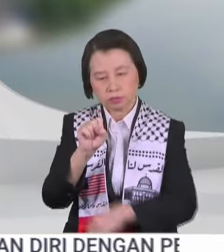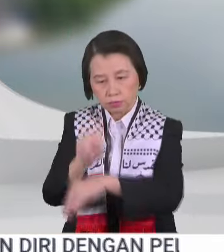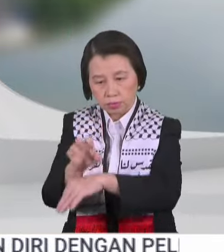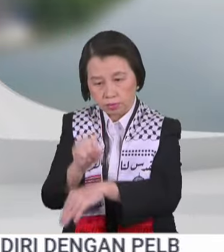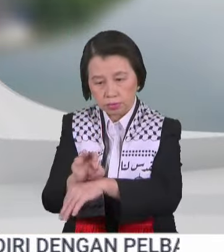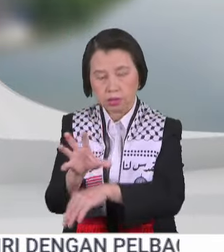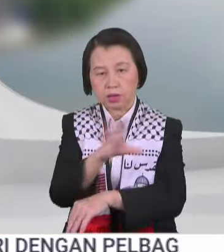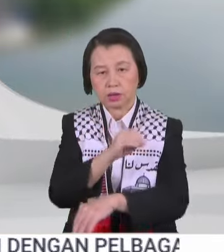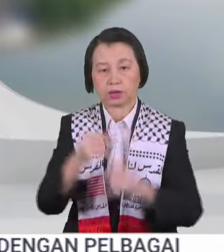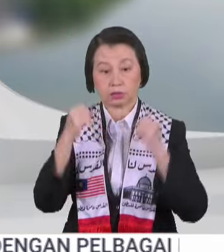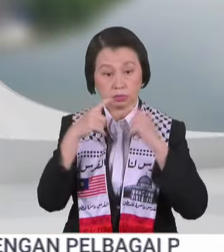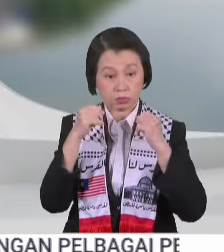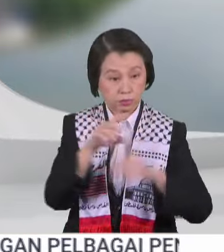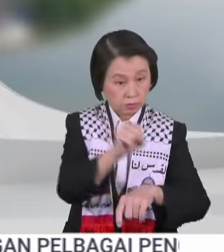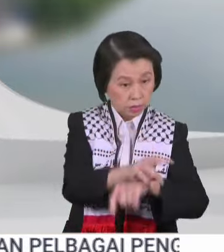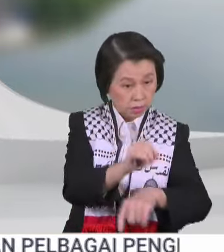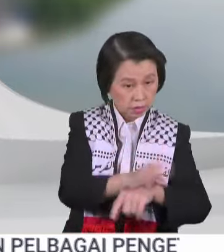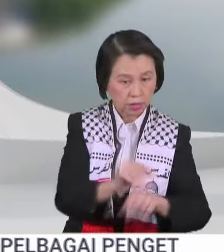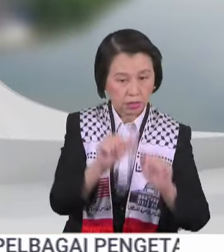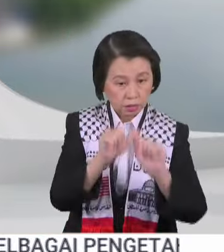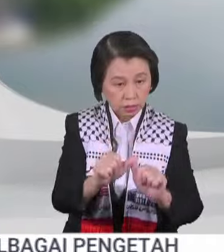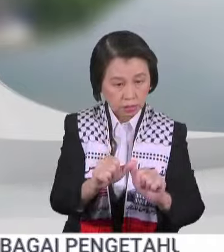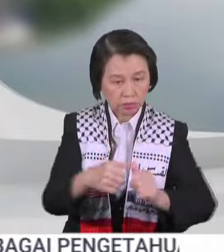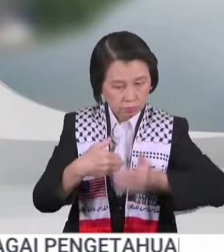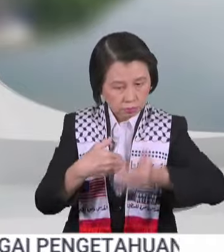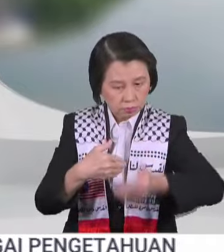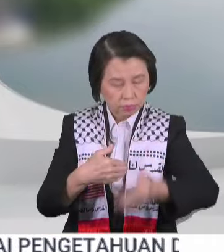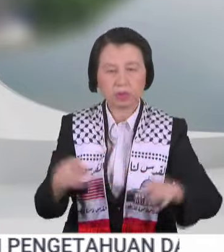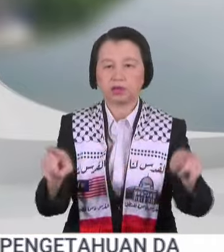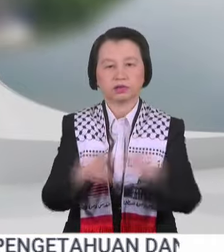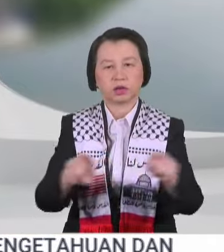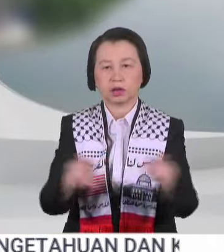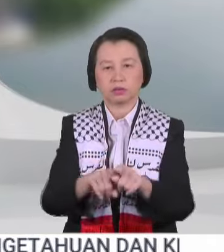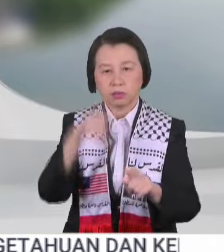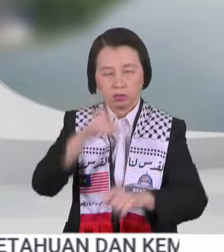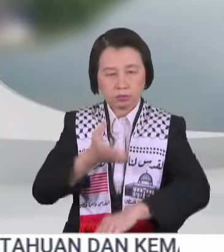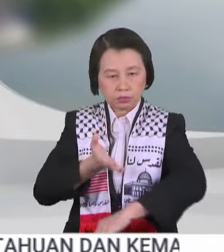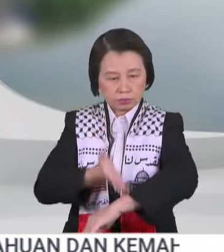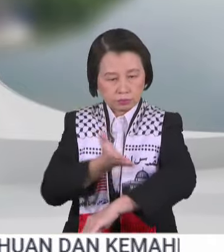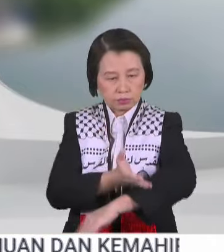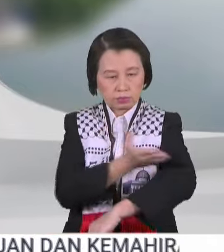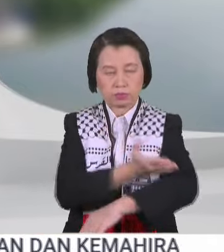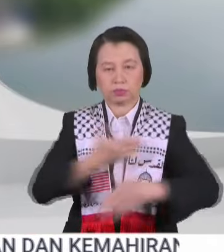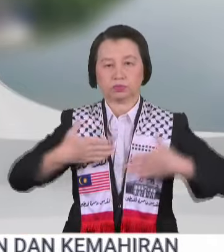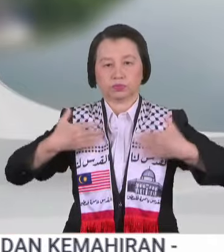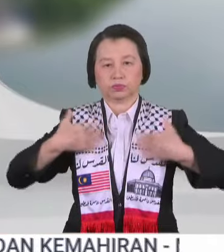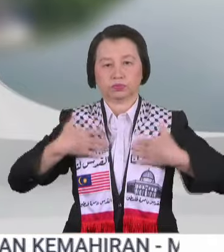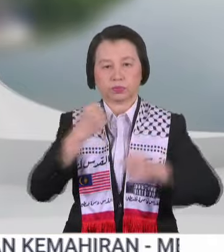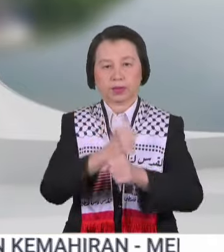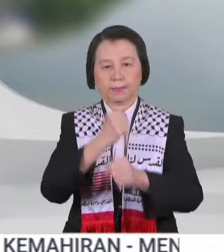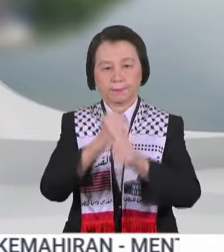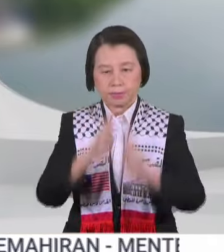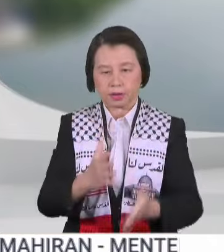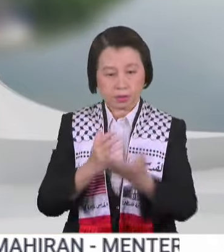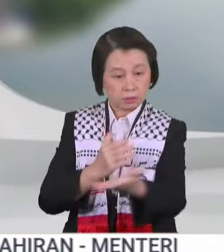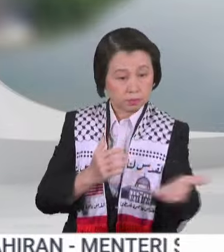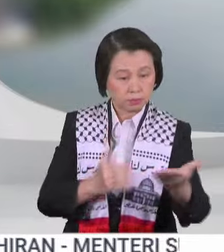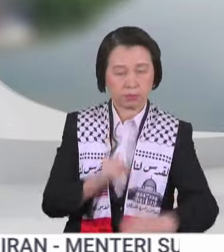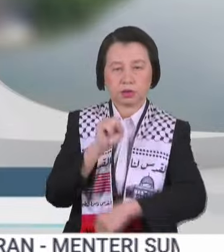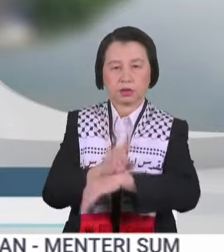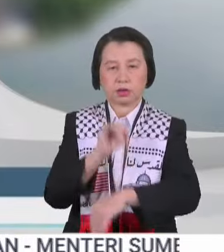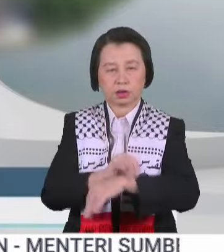menasihatkan sektor swasta untuk mengikut langkah yang sama bagi memperkasa kesejahteraan pekerja mereka. Nasihat